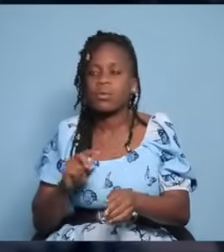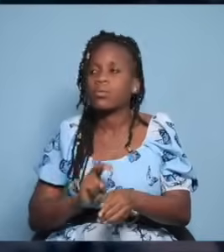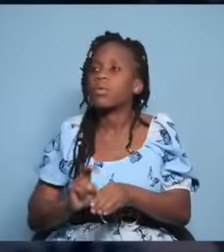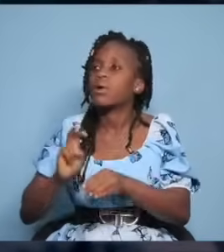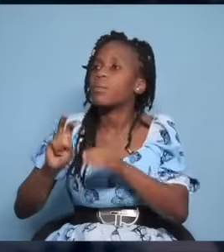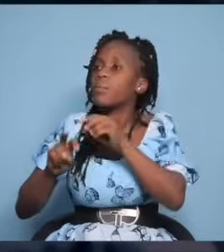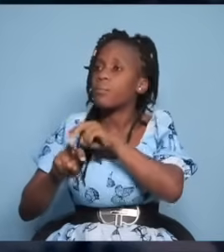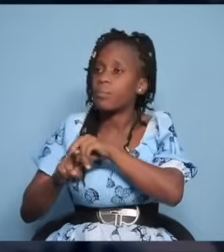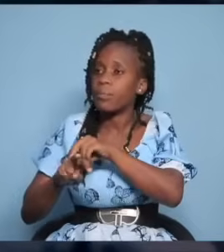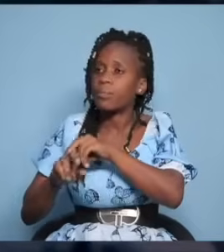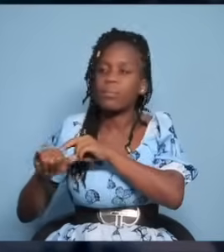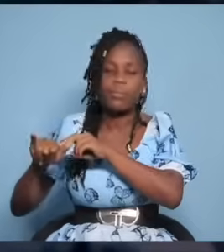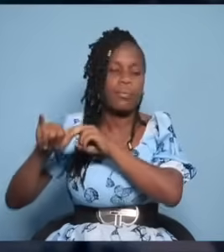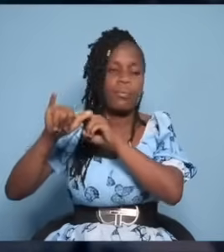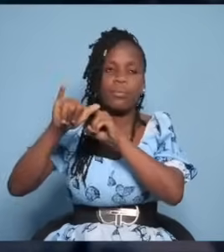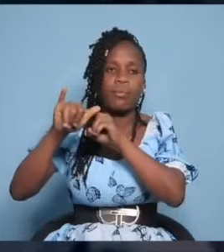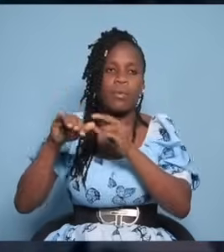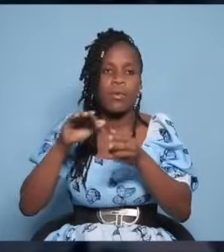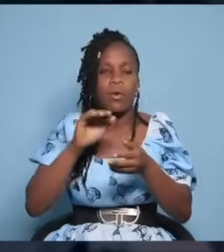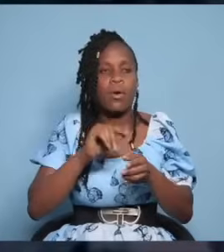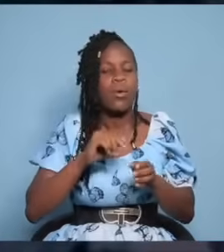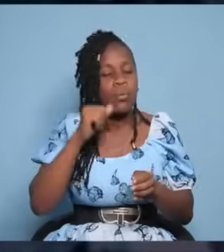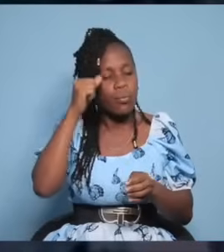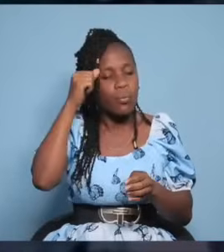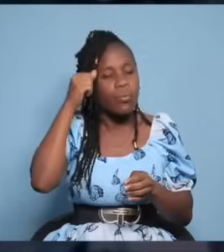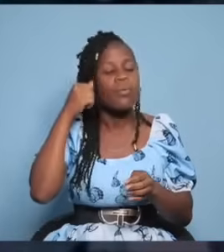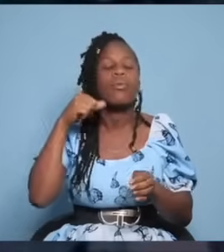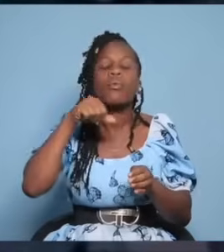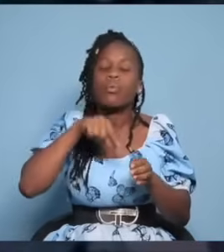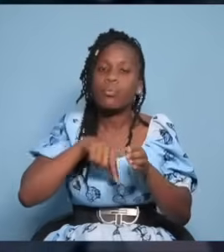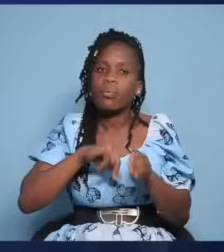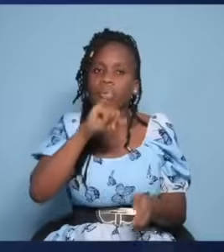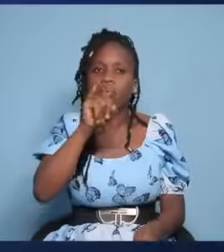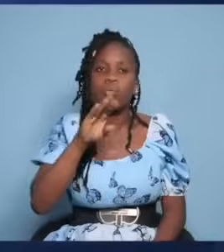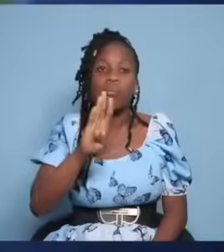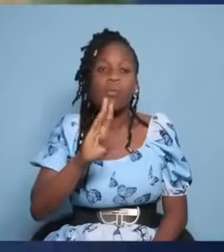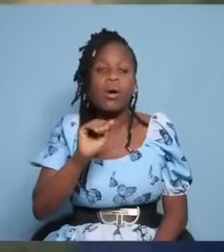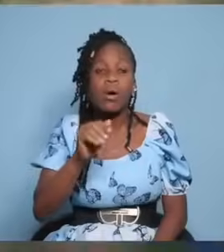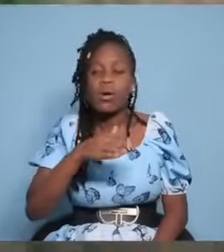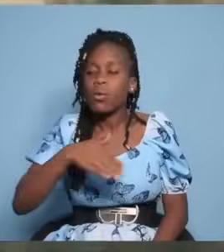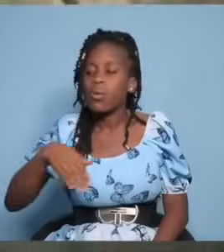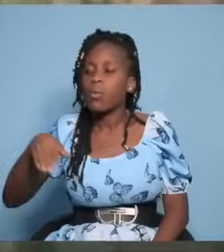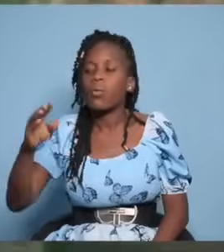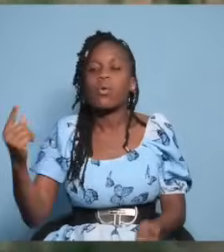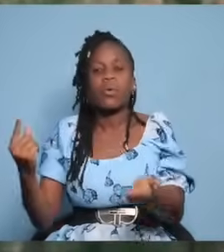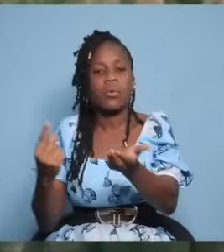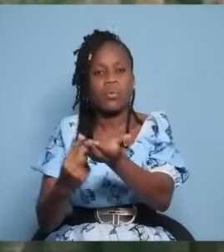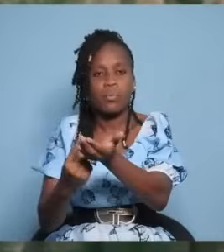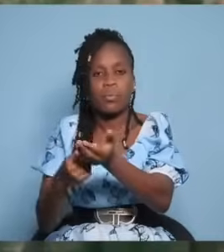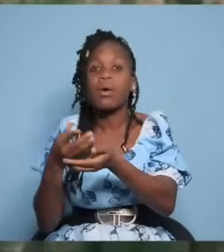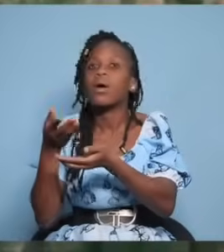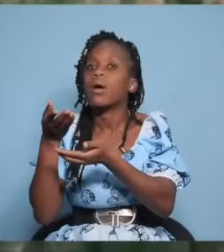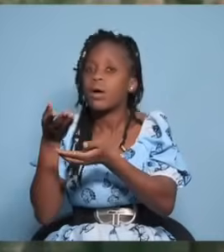wakaelekea Juba, Sudan Kusini. Walipotoka Sudan Kusini wakaelekea Uganda. Walipofika Uganda, huu ulikuwa